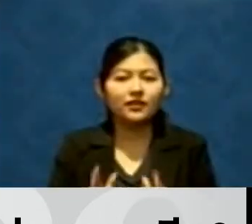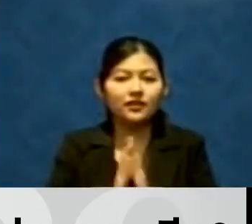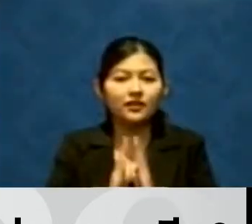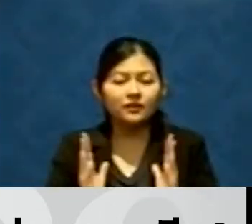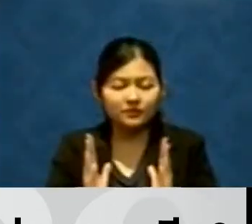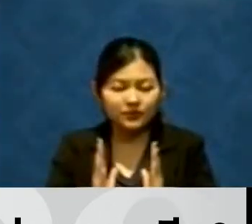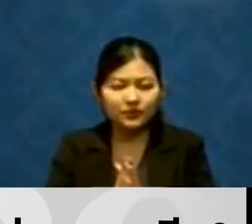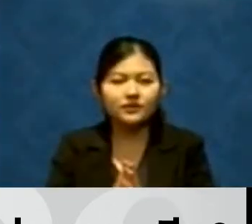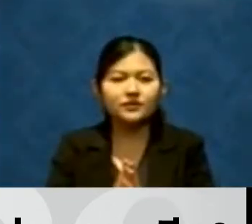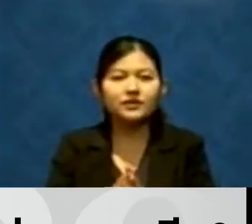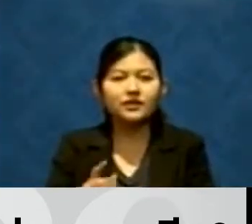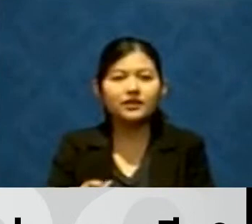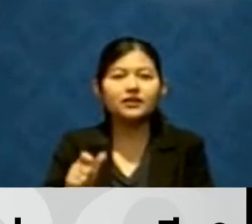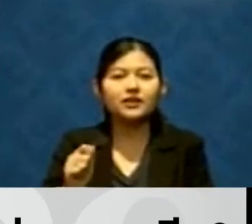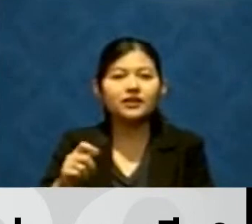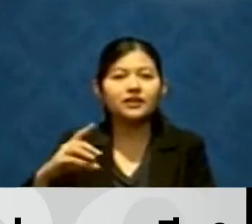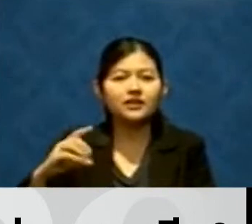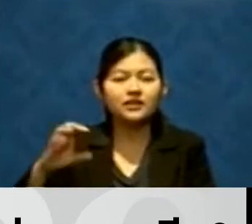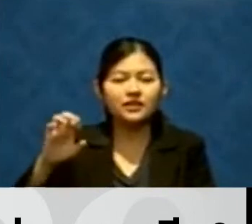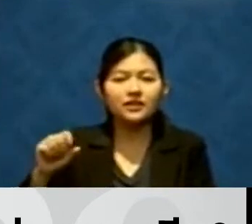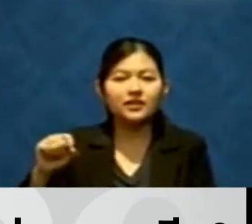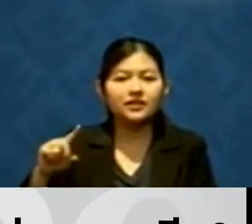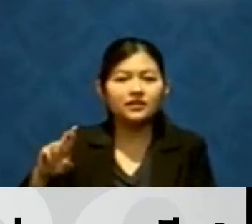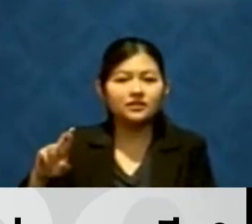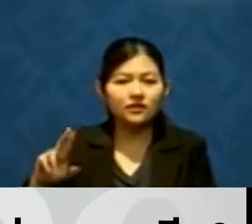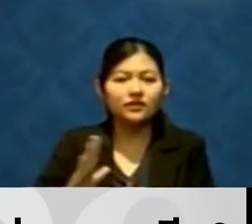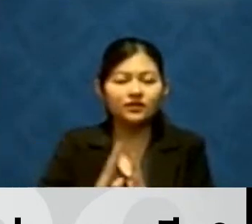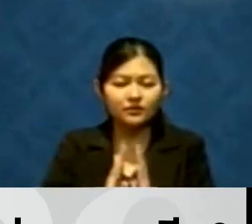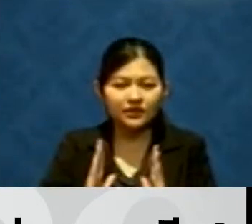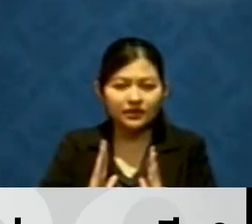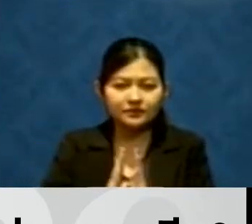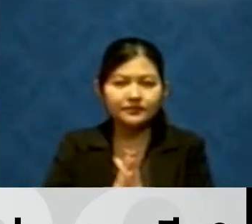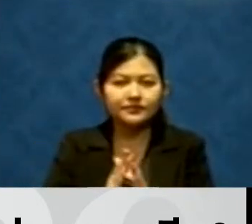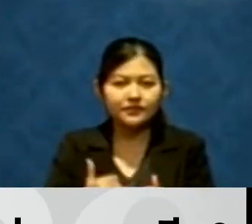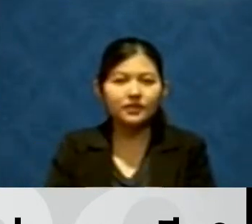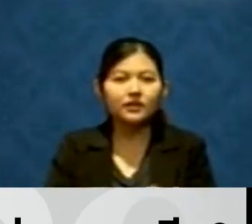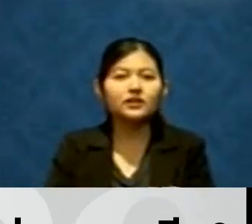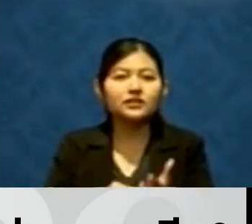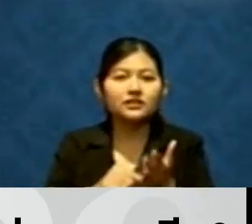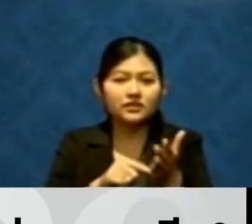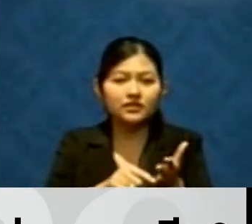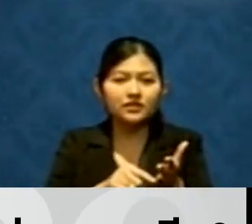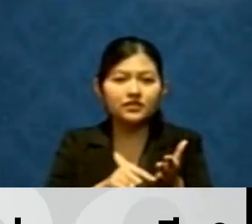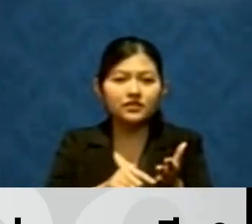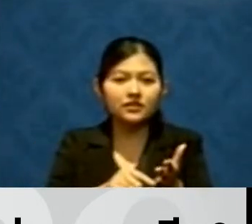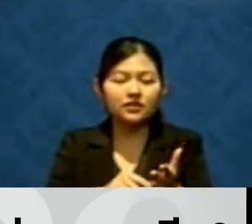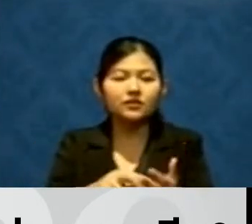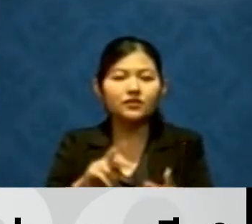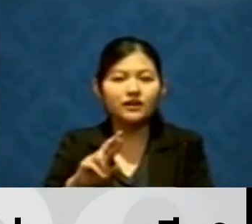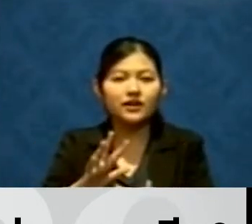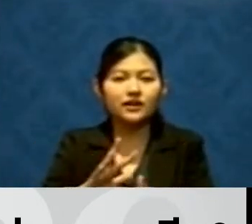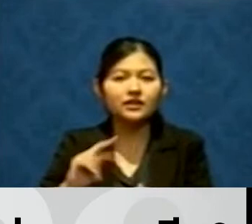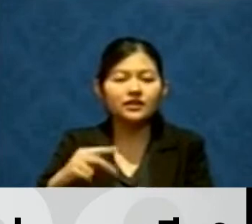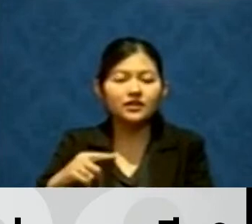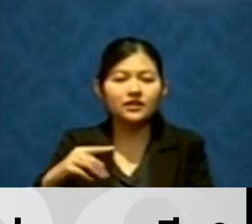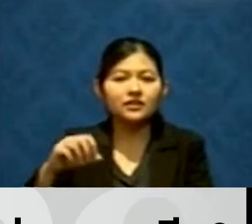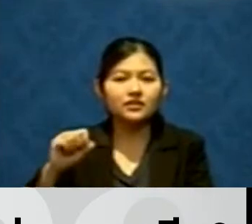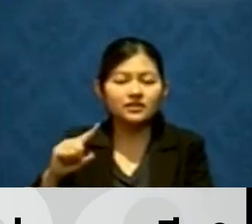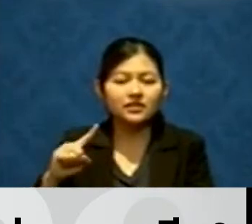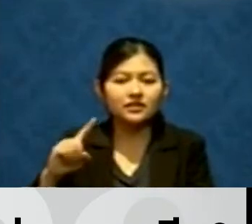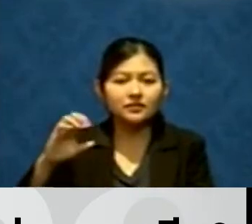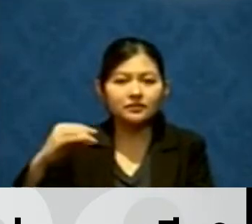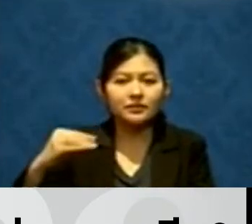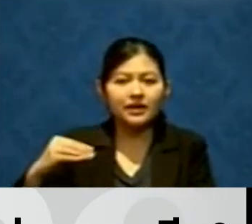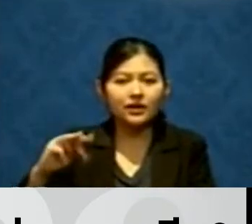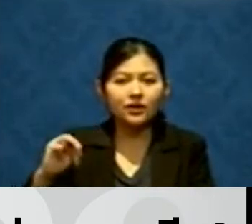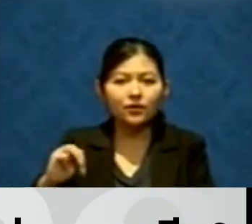เป็นควรจะเป็นเรื่องของสภาจัดการกันเองเนี่ยไปอยู่ในมือองค์กรอิสระแล้วเขาไม่ได้เชื่อมโยงกับประชาชนเพราะนั้นปัญหานี้เป็นปัญหาที่สร้างความขัดแย้งมาตลอ